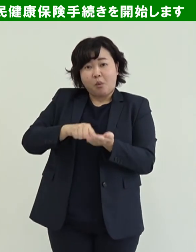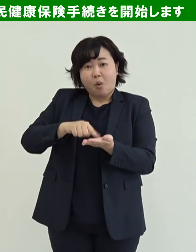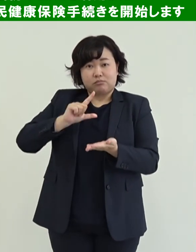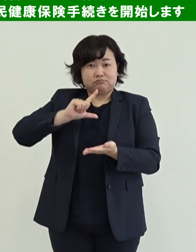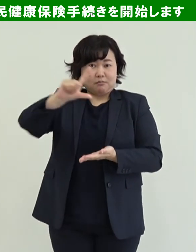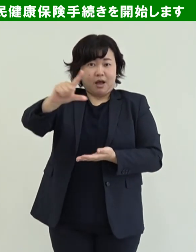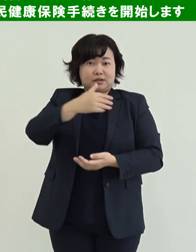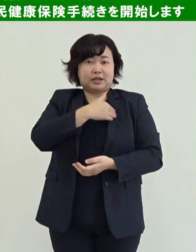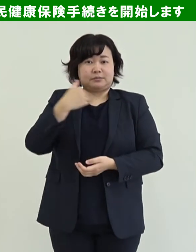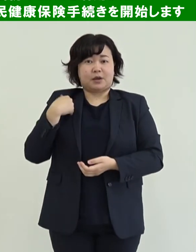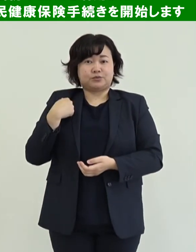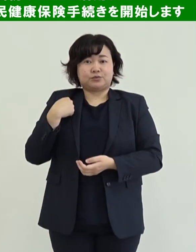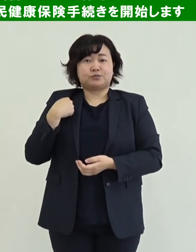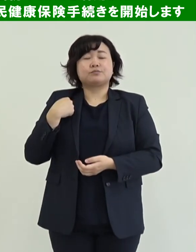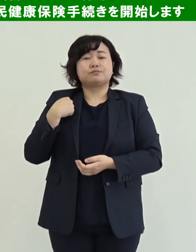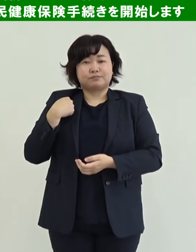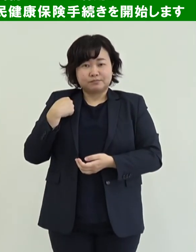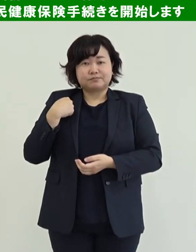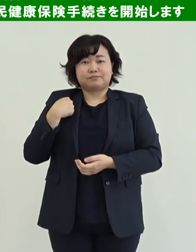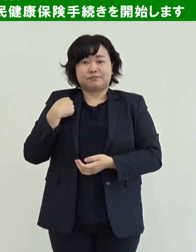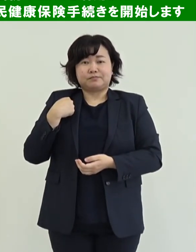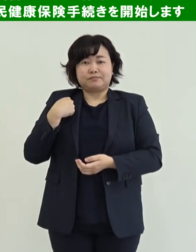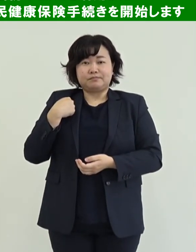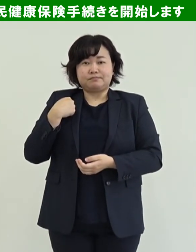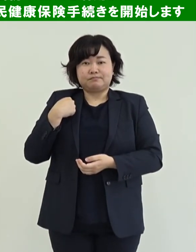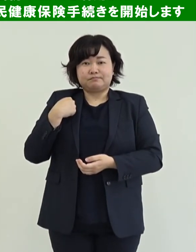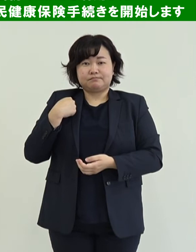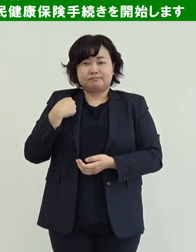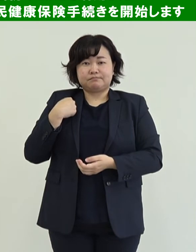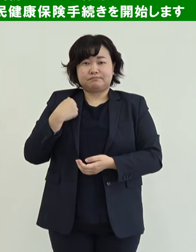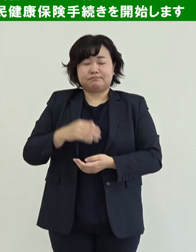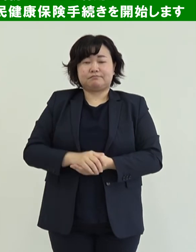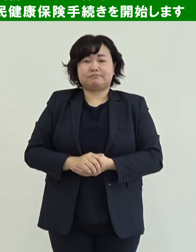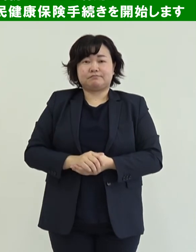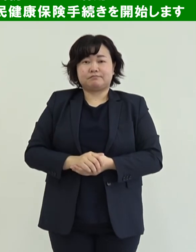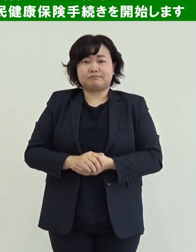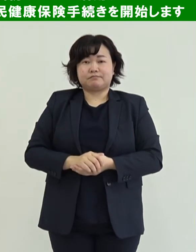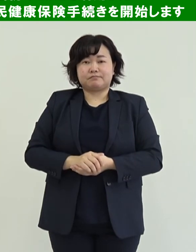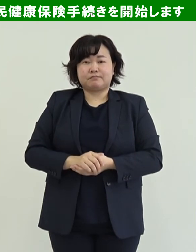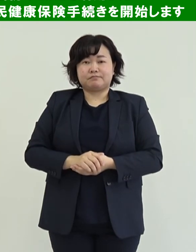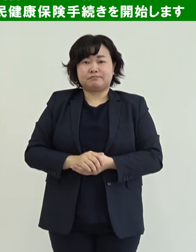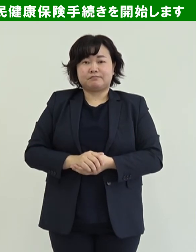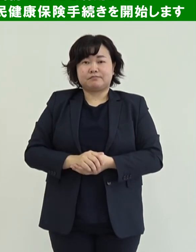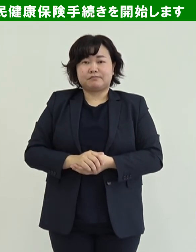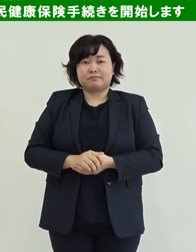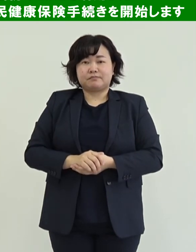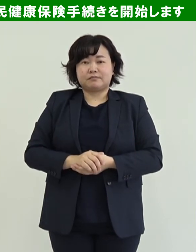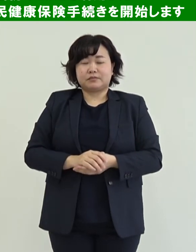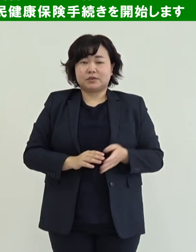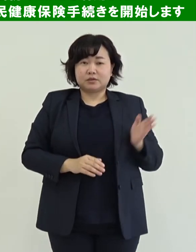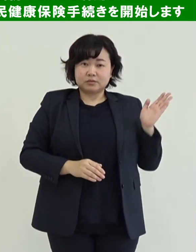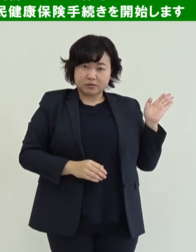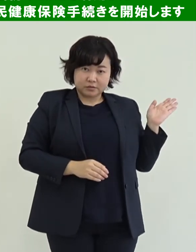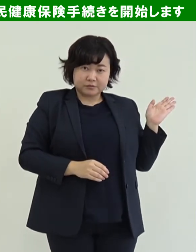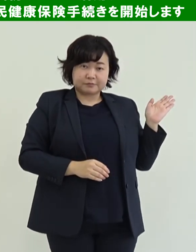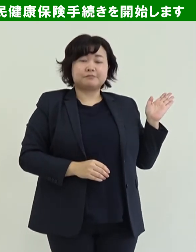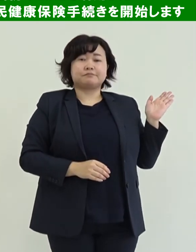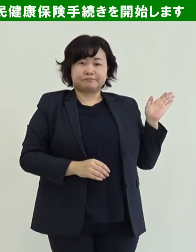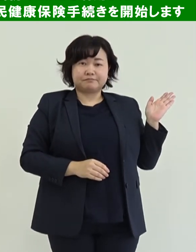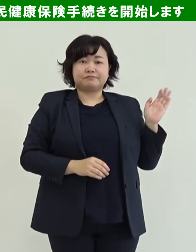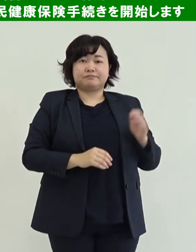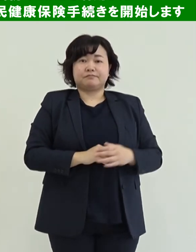ボタンがございますのでその場でも手続きの表明書が移せる形となっており